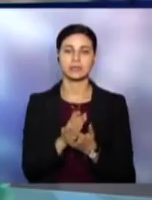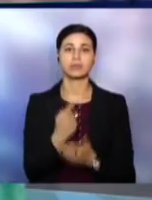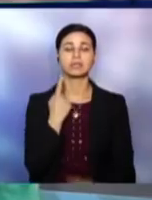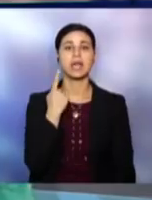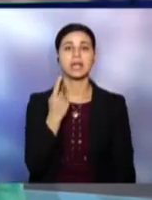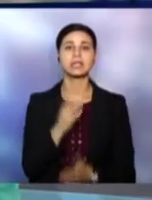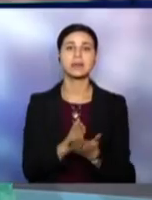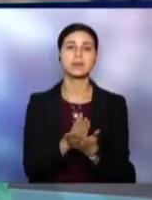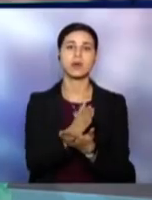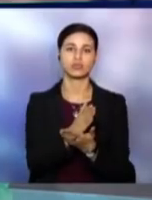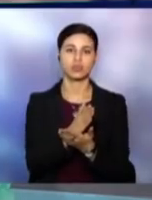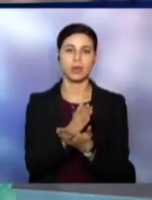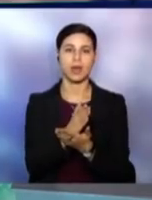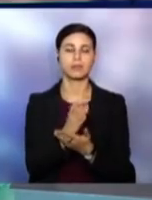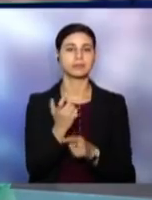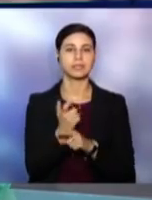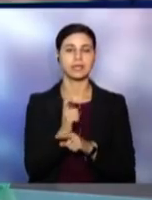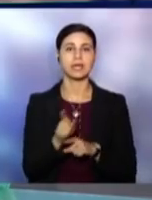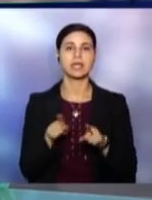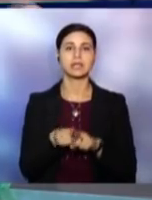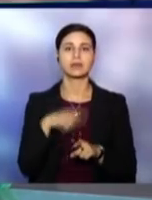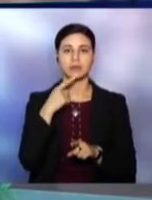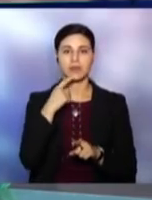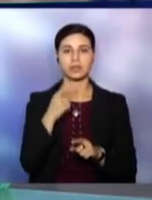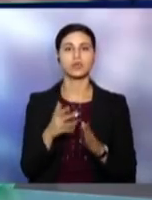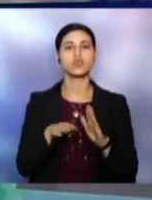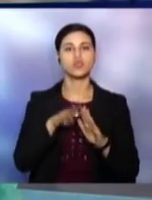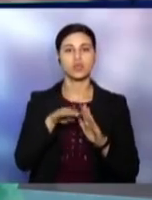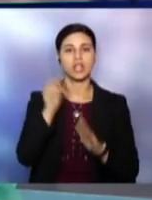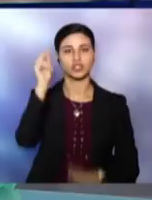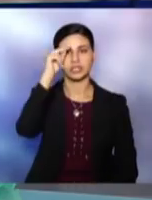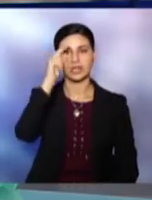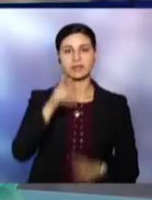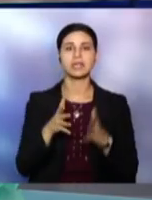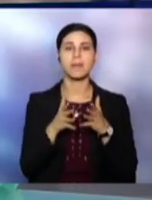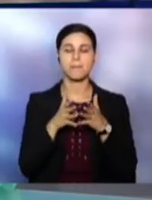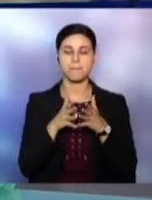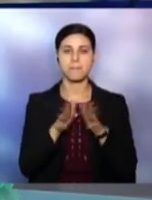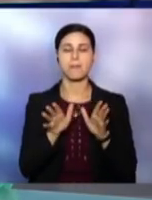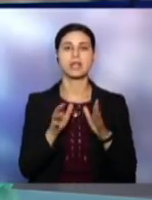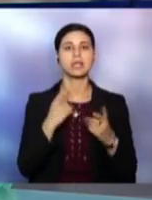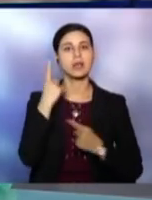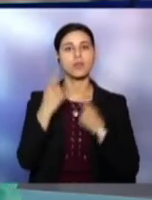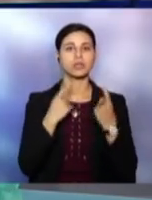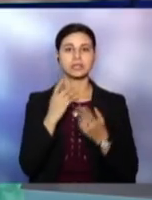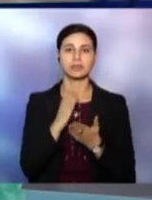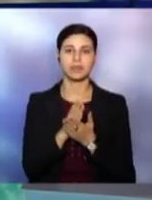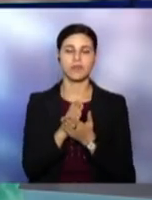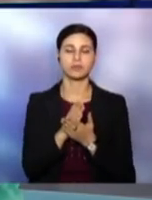ერთი მიმართულება, რომელიც გაცილებით, ესე ვთქვათ, უკეთ შესწავლილია, უფრო მეტი მონაცემი გვაქვს,